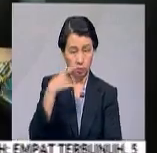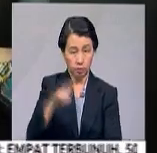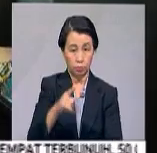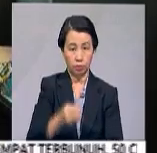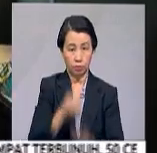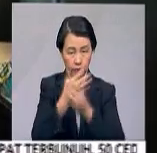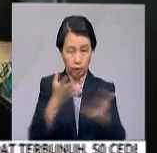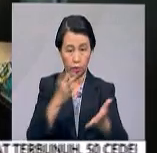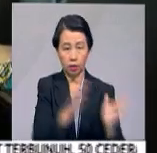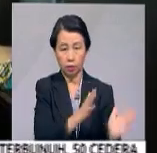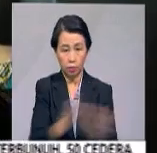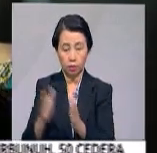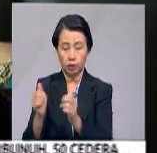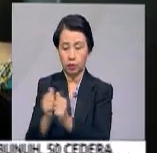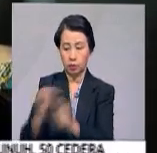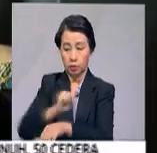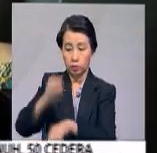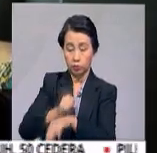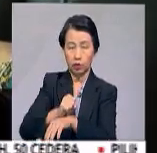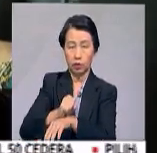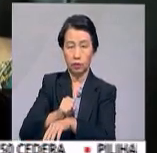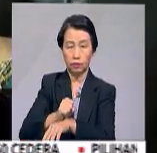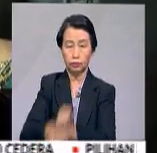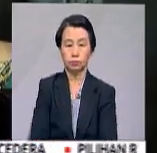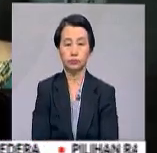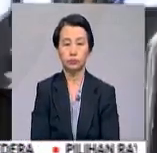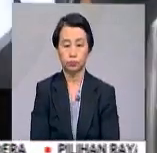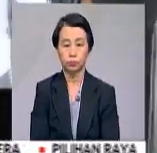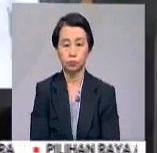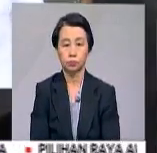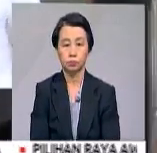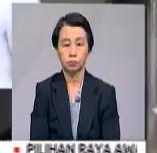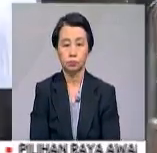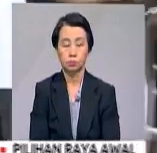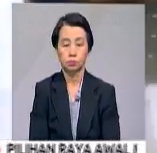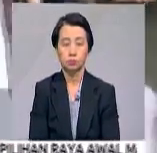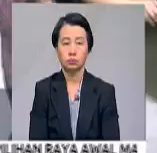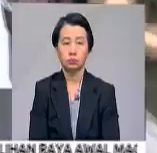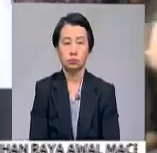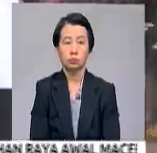then I will arranging with the Singapore, maybe my Singapore counterpart.